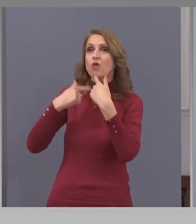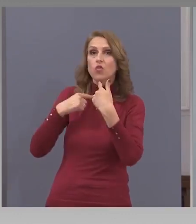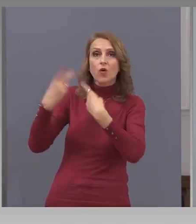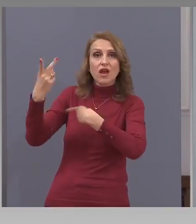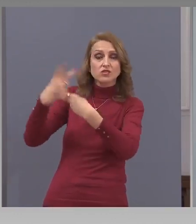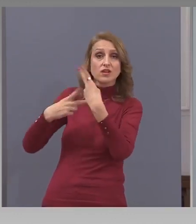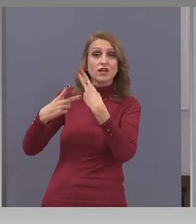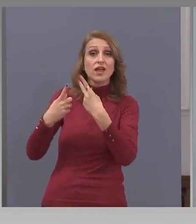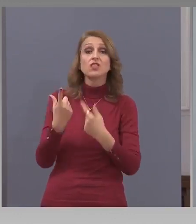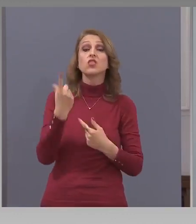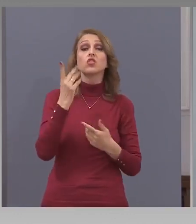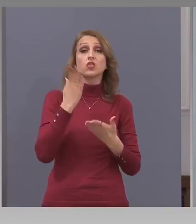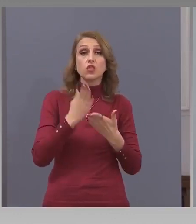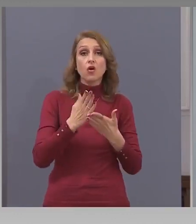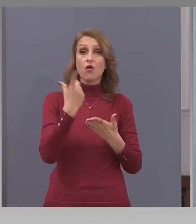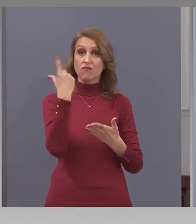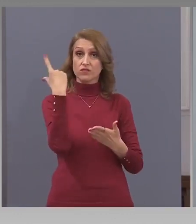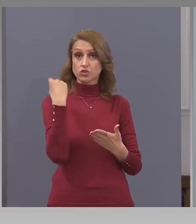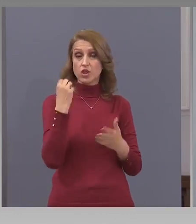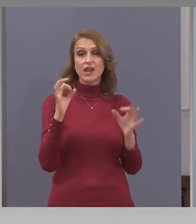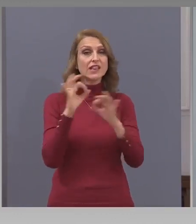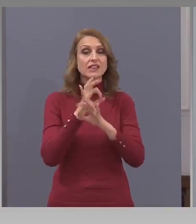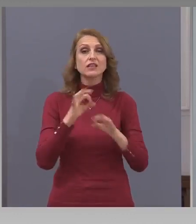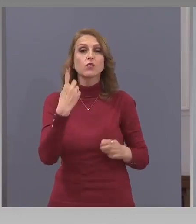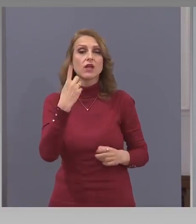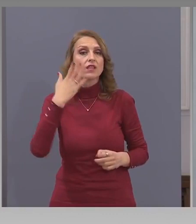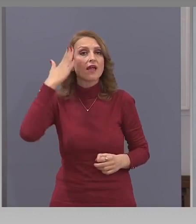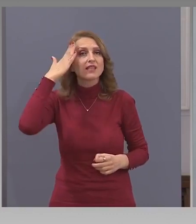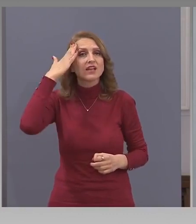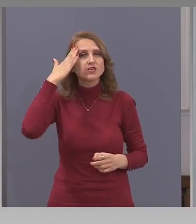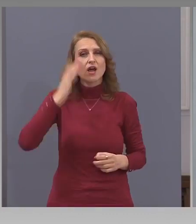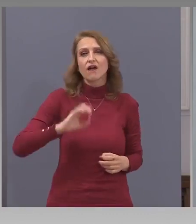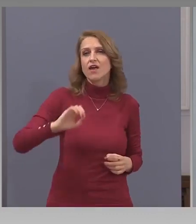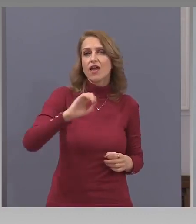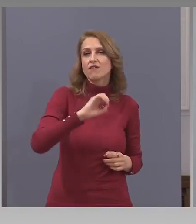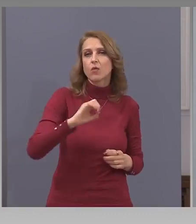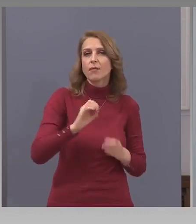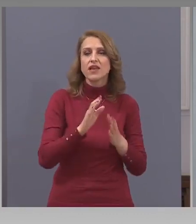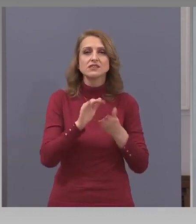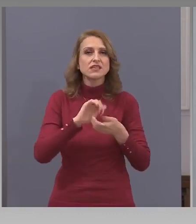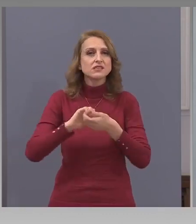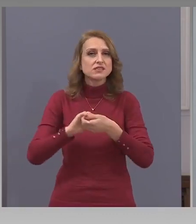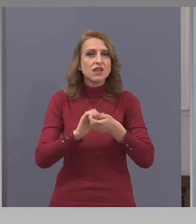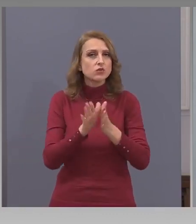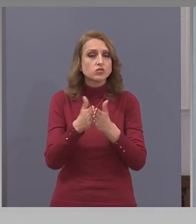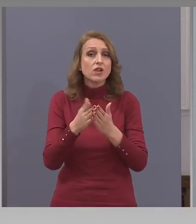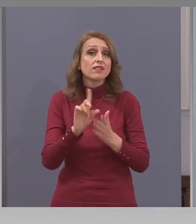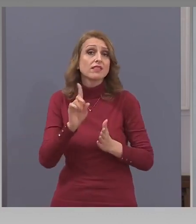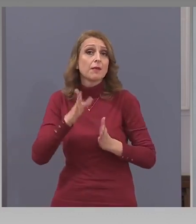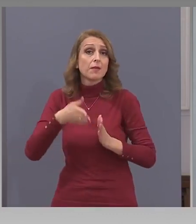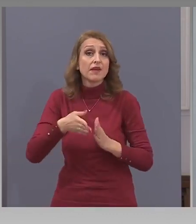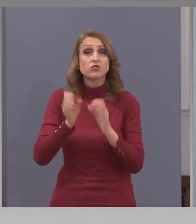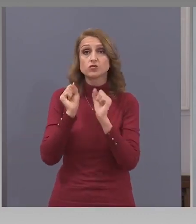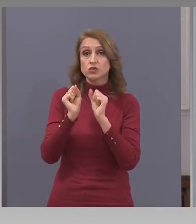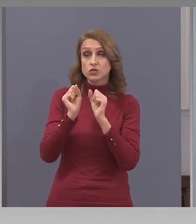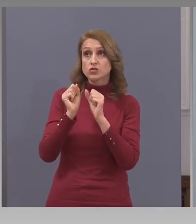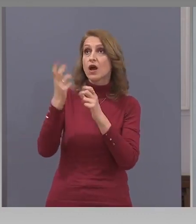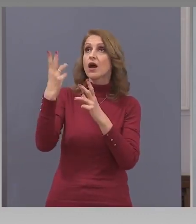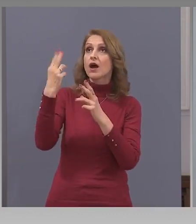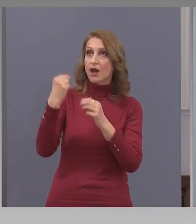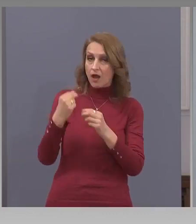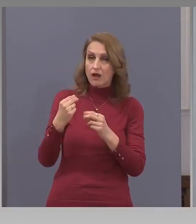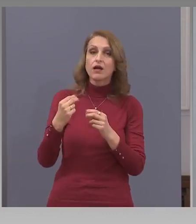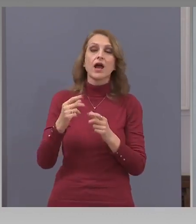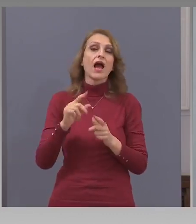до вчера никоя държава в Европа, член на Европейския съюз, нямаше право да сложи каквато и да е мярка. Докато без да